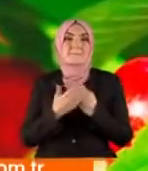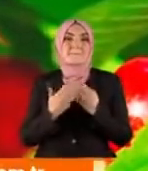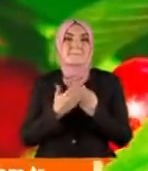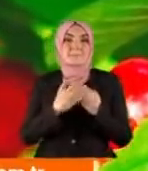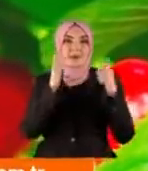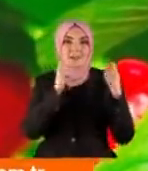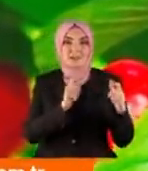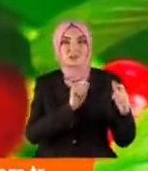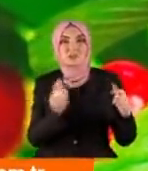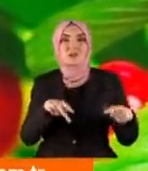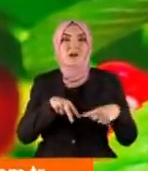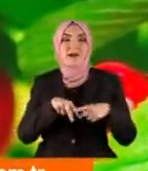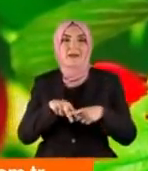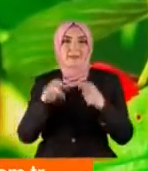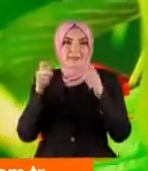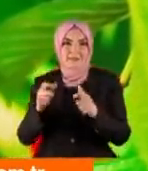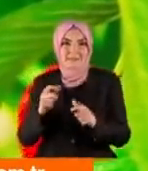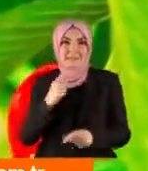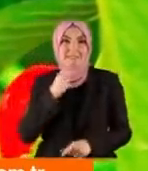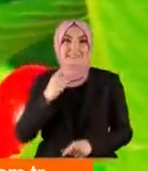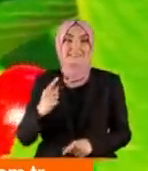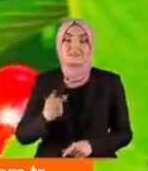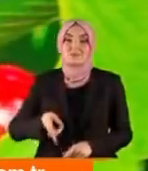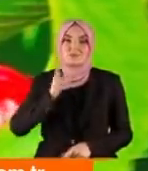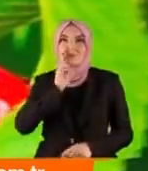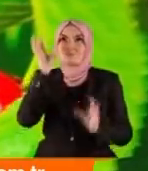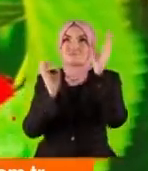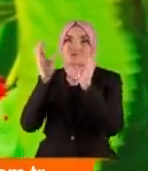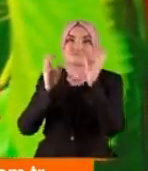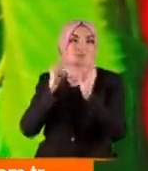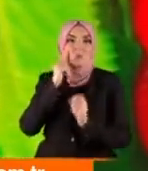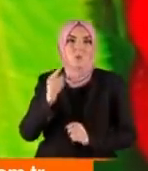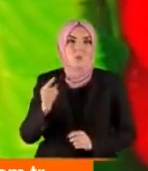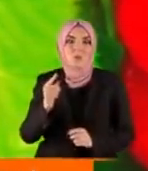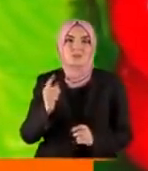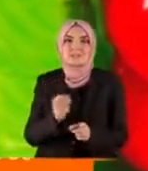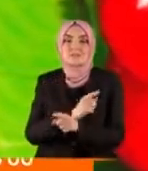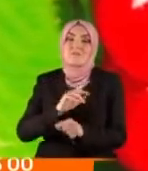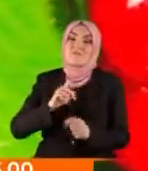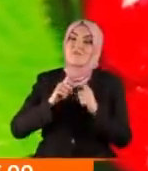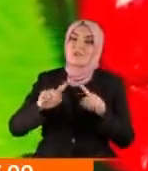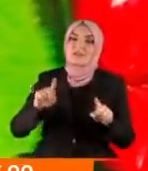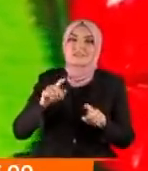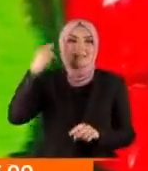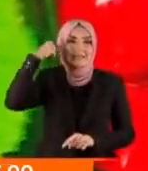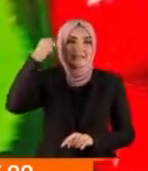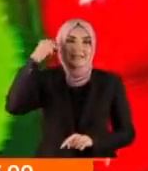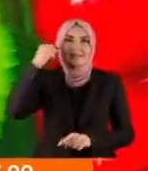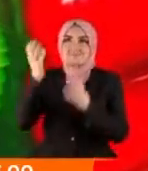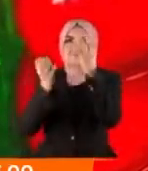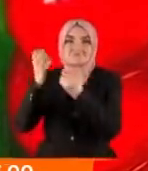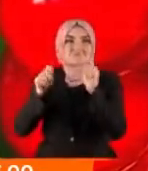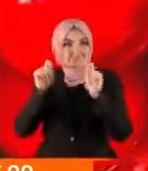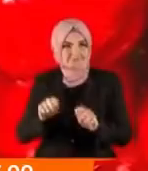Kahramanmaraş'ın Andırın ilçesinde yılın son hasadı olan Çiğşar kirazı toplanmaya başlandı. İngiltere'ye ihraç edilen bu kirazı İngiliz kraliyet ailesi